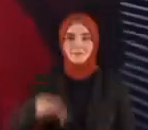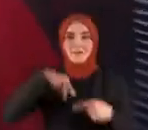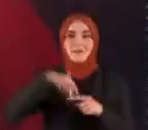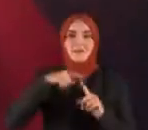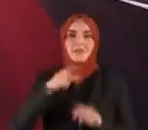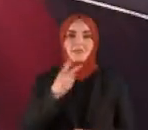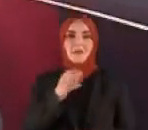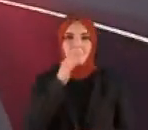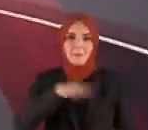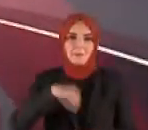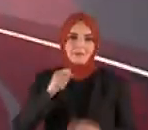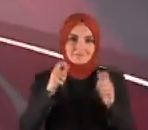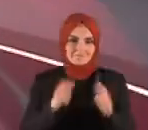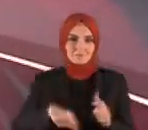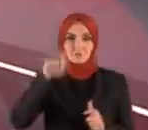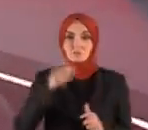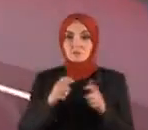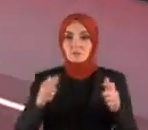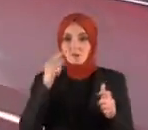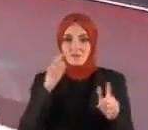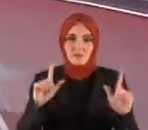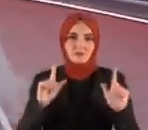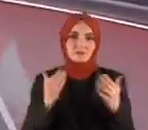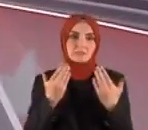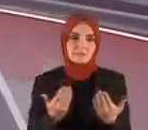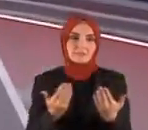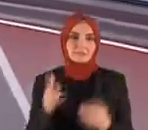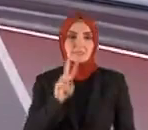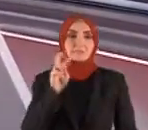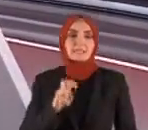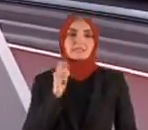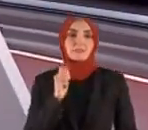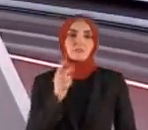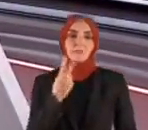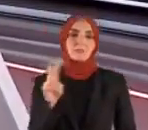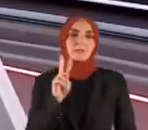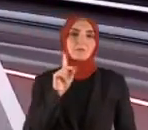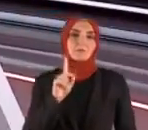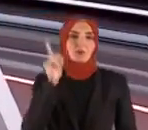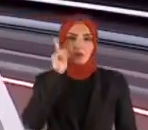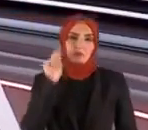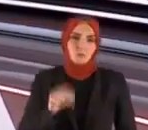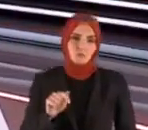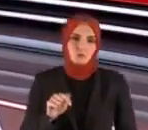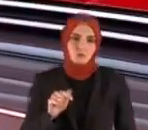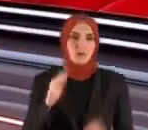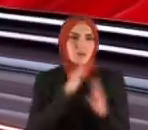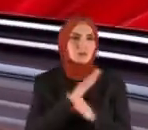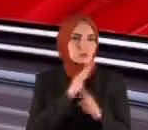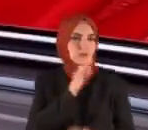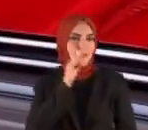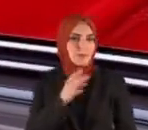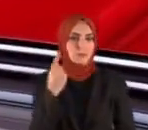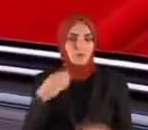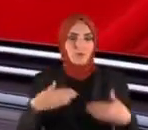Haberin merkezinden, ATV Haber merkezinden günün gelişmeleriyle karşınızdayız. 28 Temmuz 2021 Çarşamba bugün. Acı